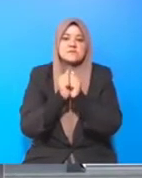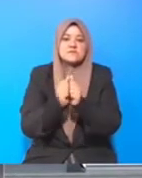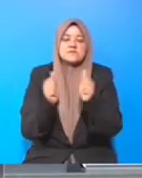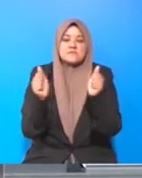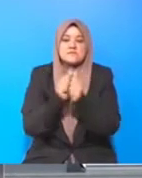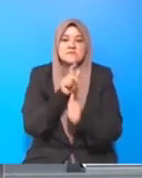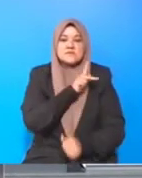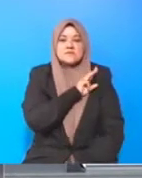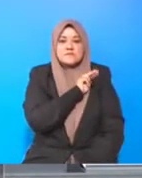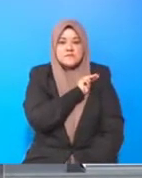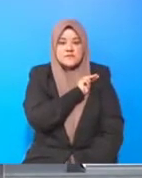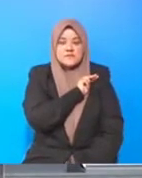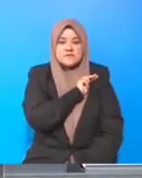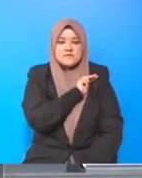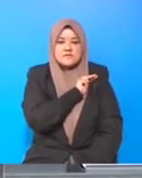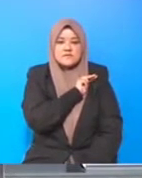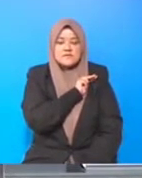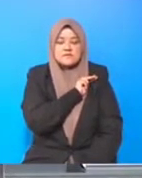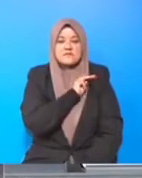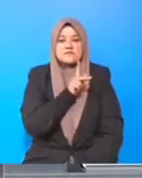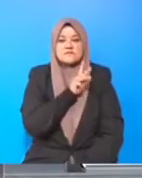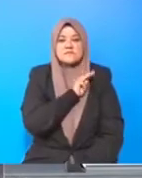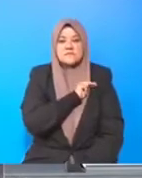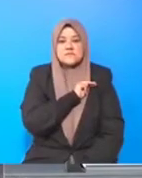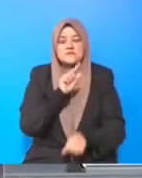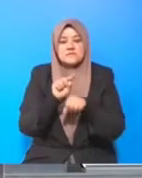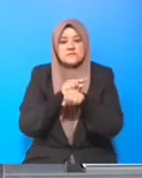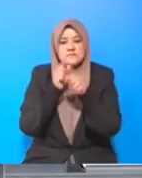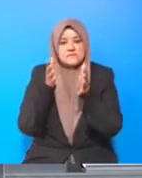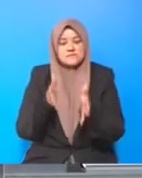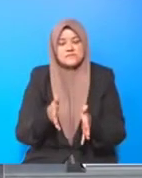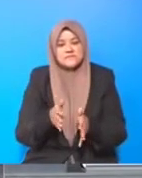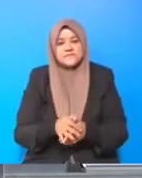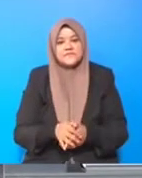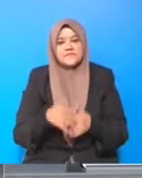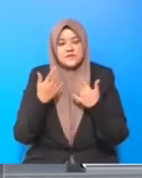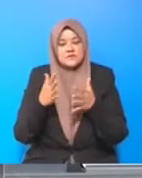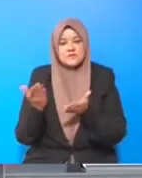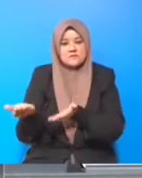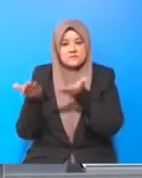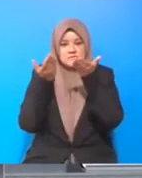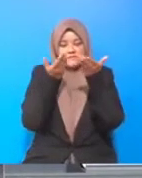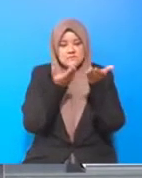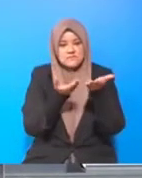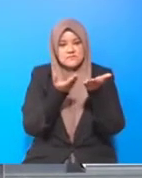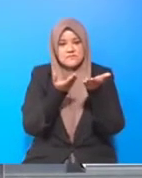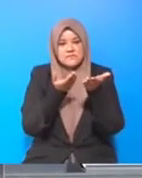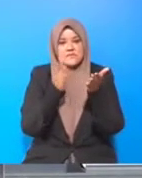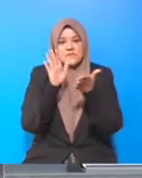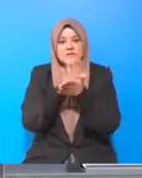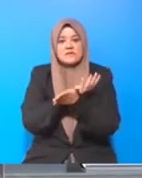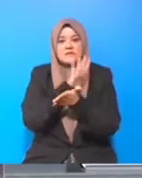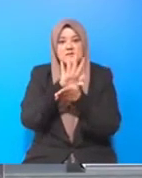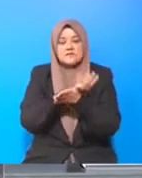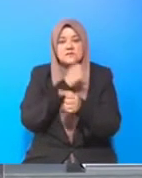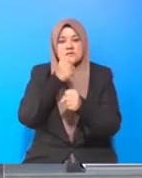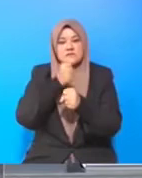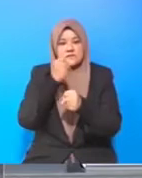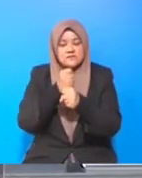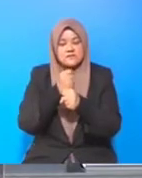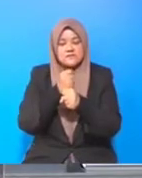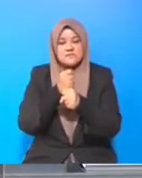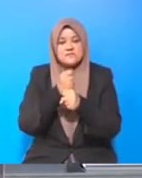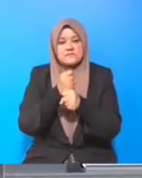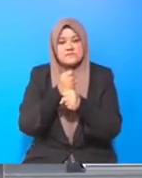dengan Kementerian rekan saya kemudian menelepon guna Hai telah membawa suatu kertas kerja yang